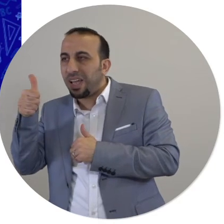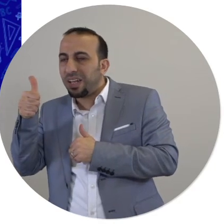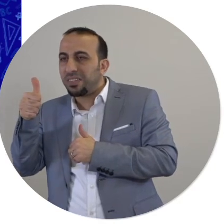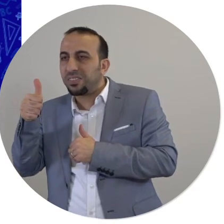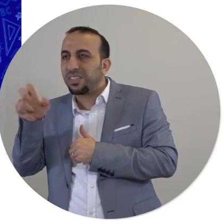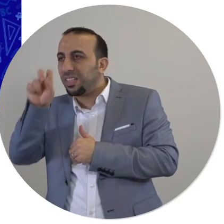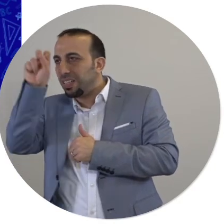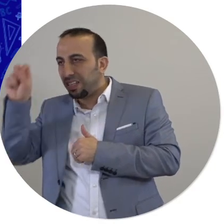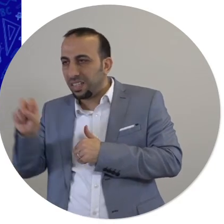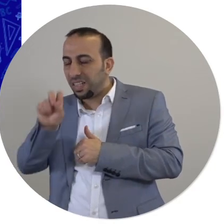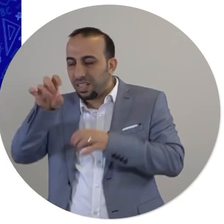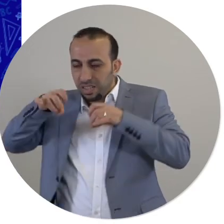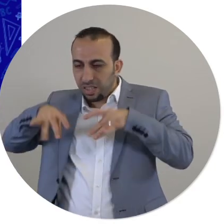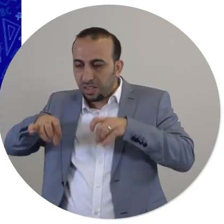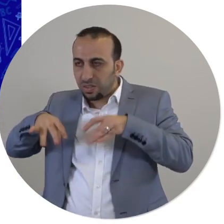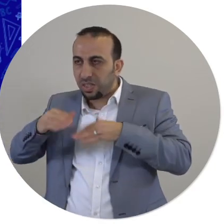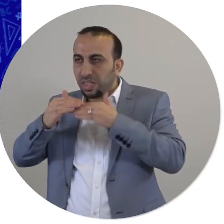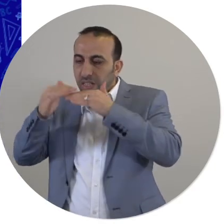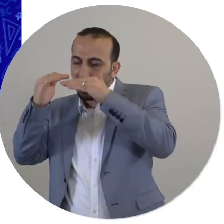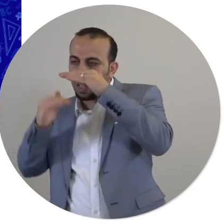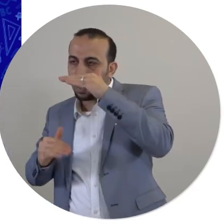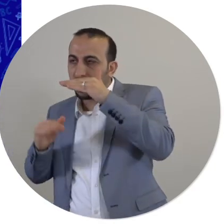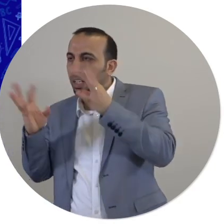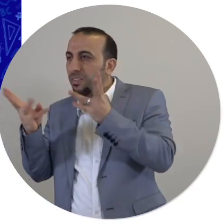أستراليا المتمثلة خريطتها بالإجابة ألف.